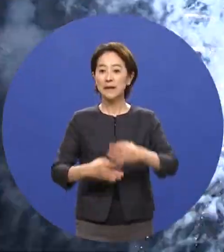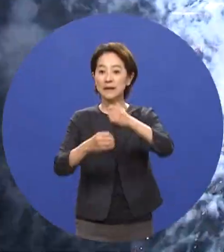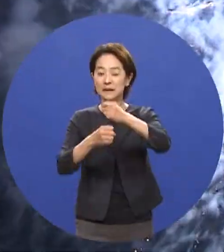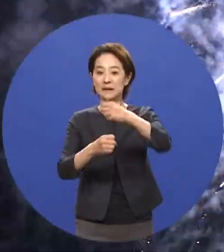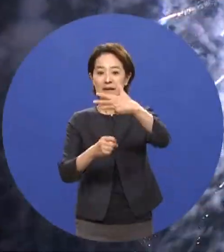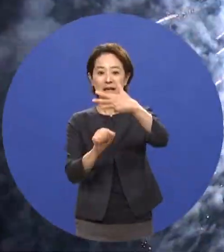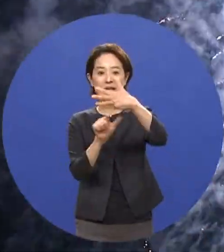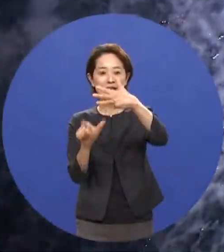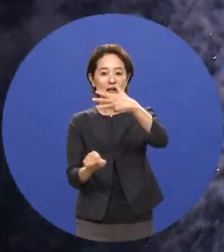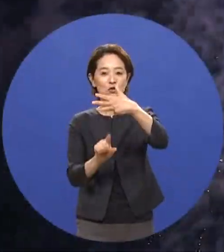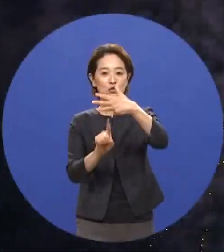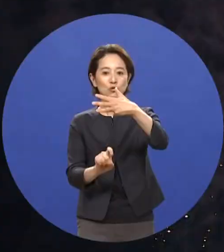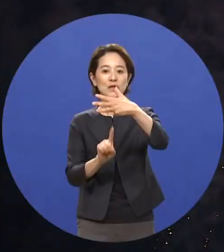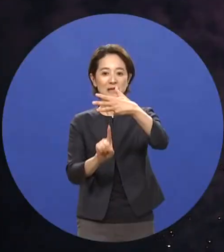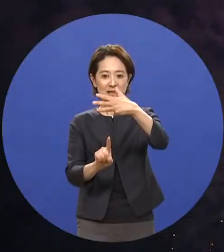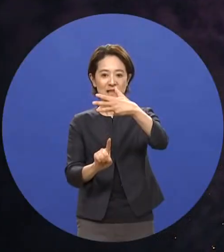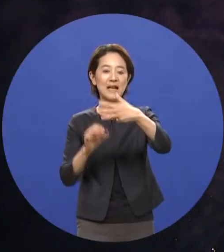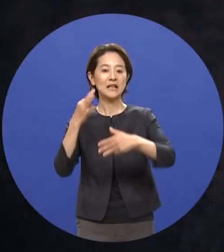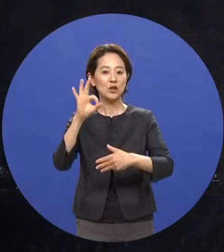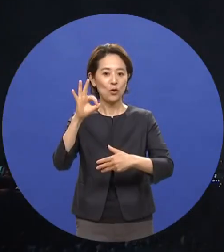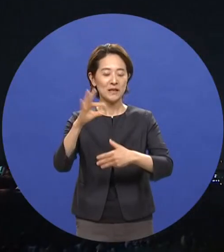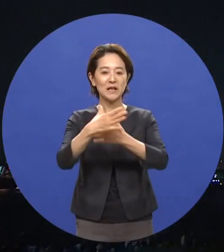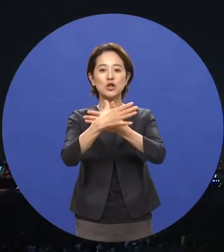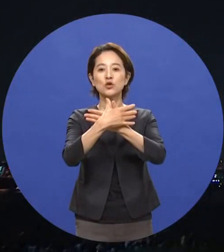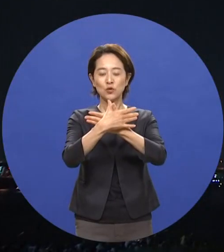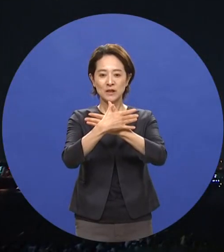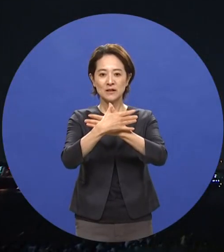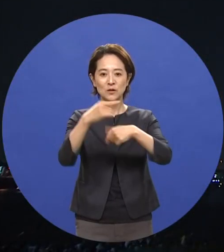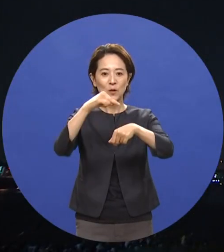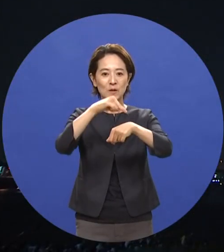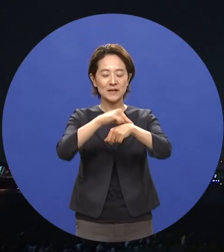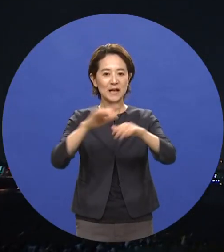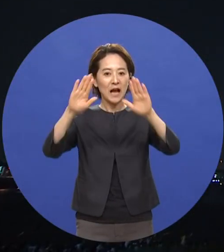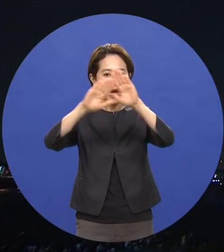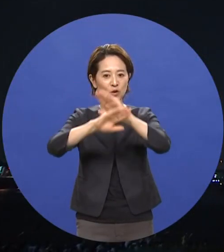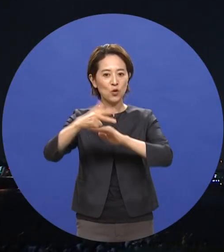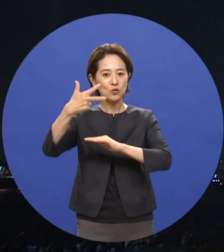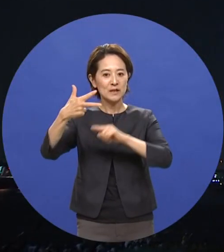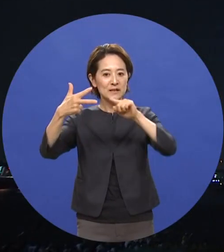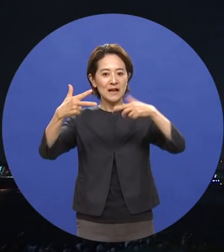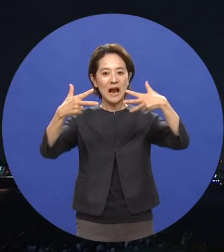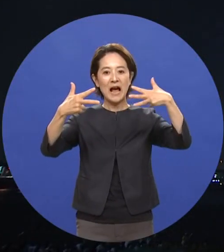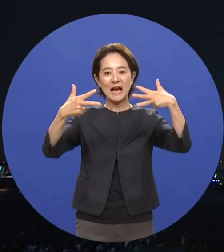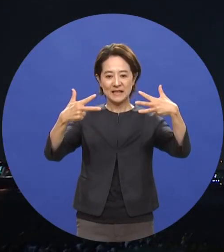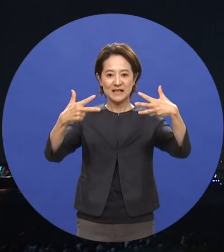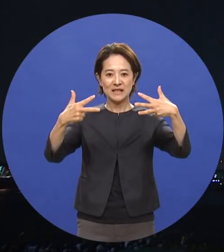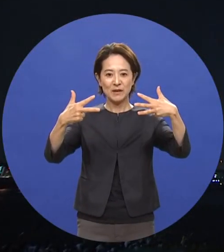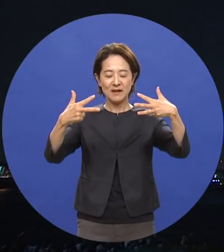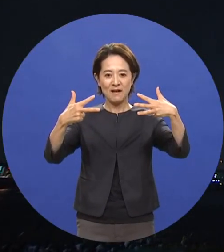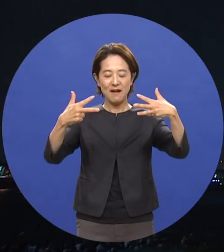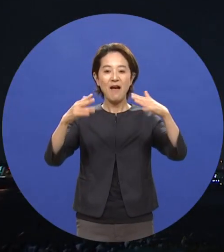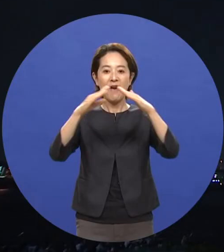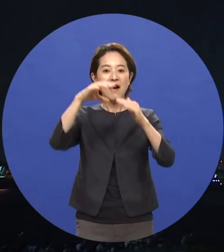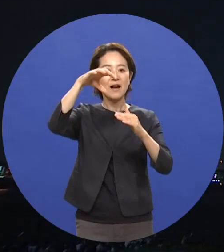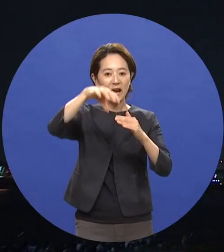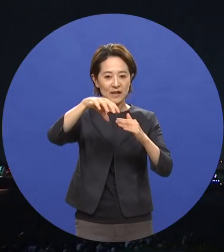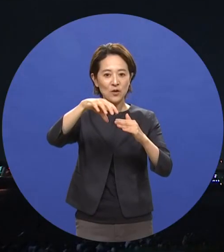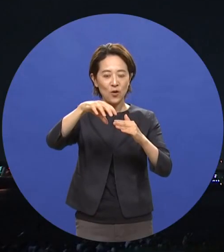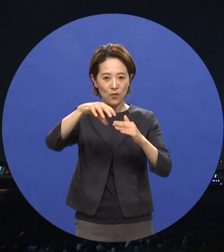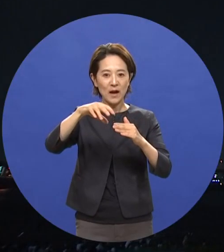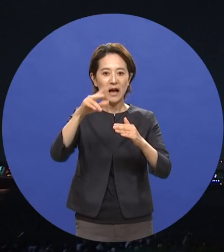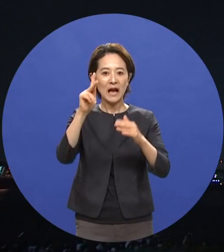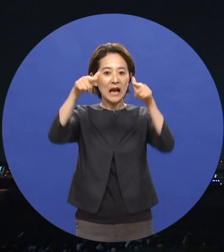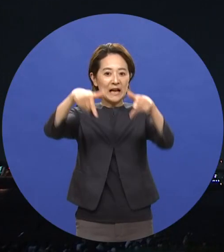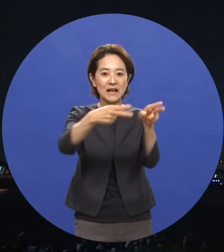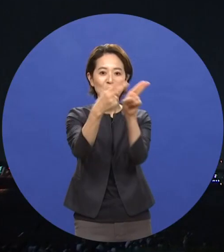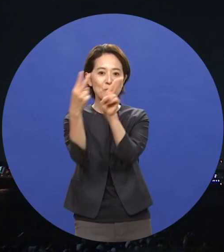日時は8月11日金曜日祝日、午後7時から8時まで。会場